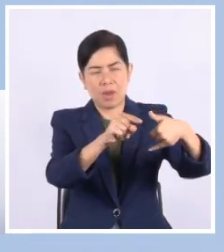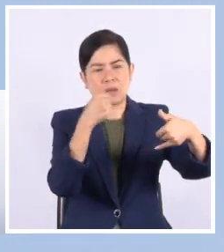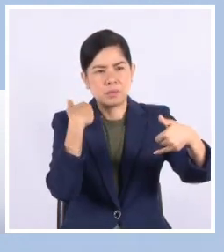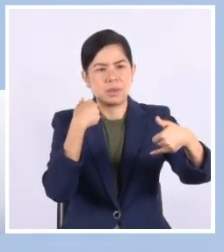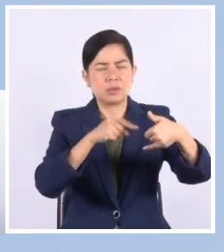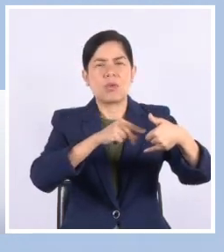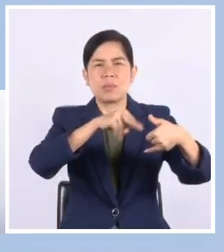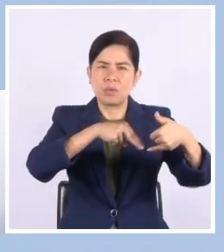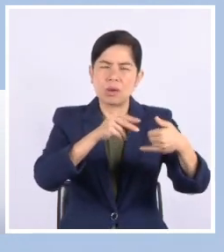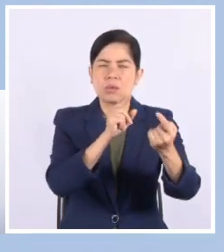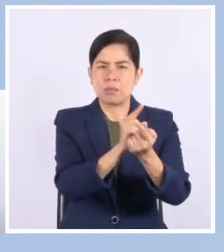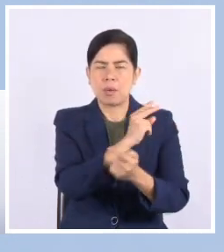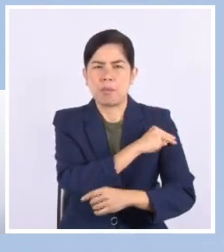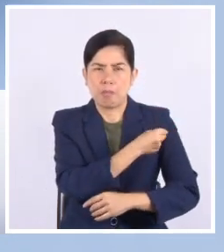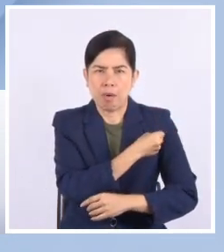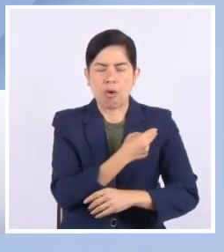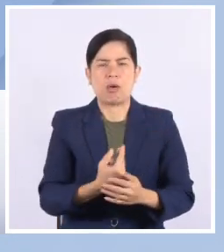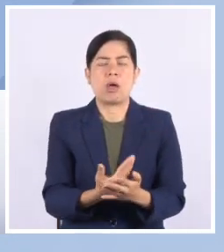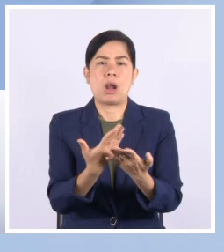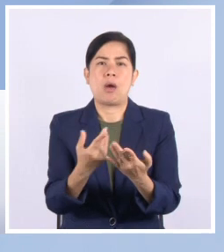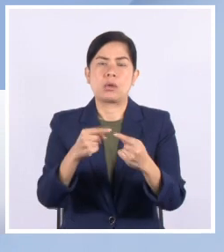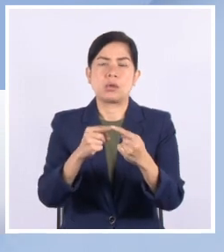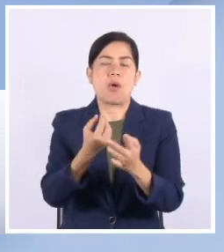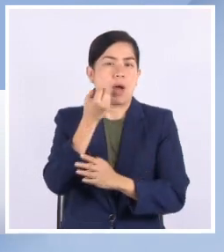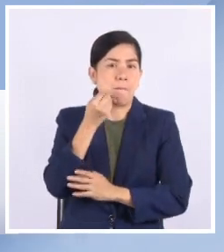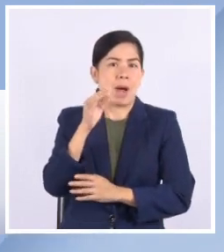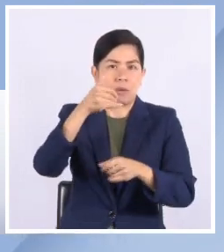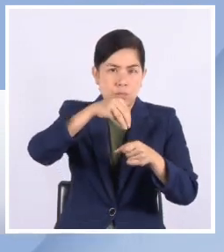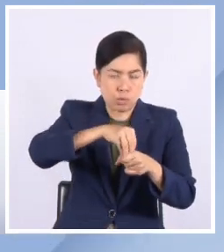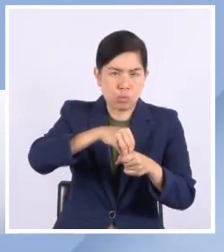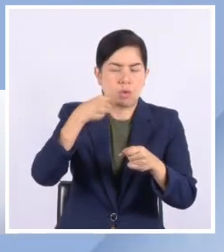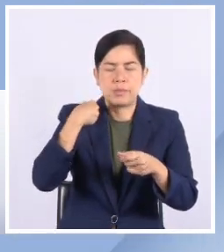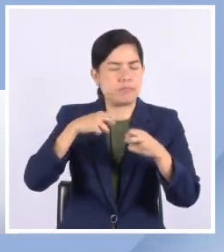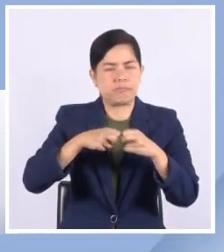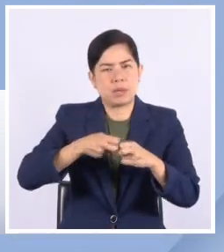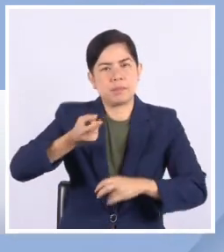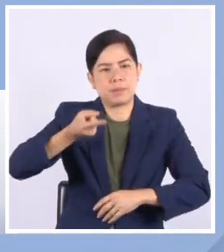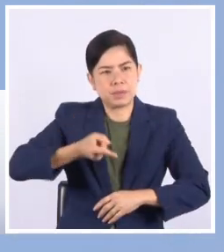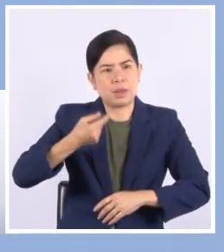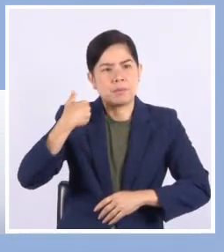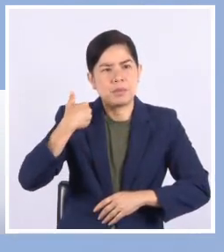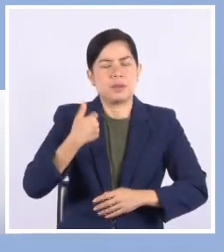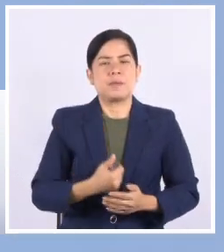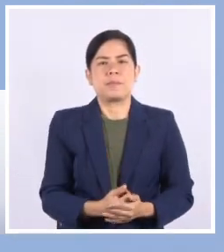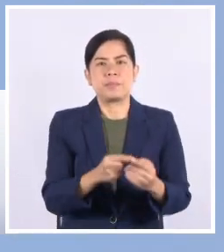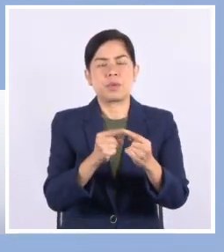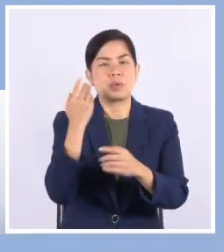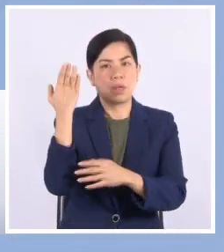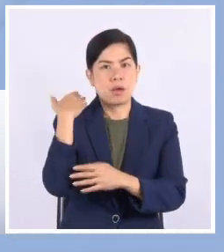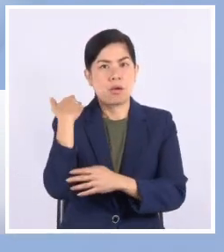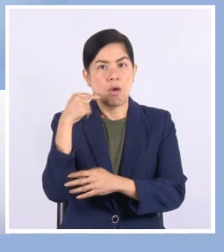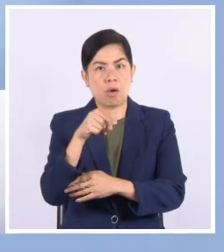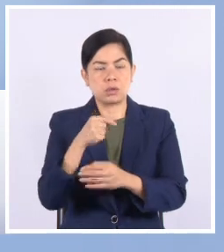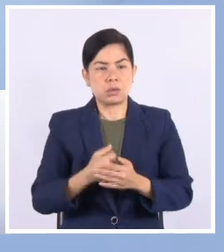านมาก็เหมือนเดิมวันไหนไม่ได้เสพหรือเสพยาเกินเนี่ยก็มาโวยวายขู่จะทำร้ายคนในครอบครัวก่อนหน้านี้เคยทำร้ายพ่อเลี้ยงโช